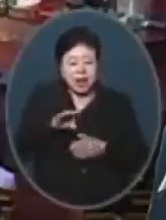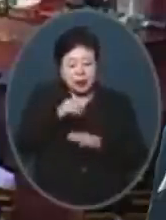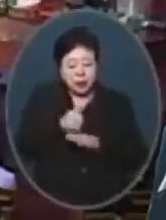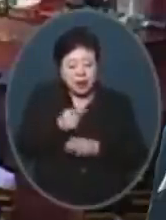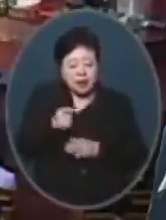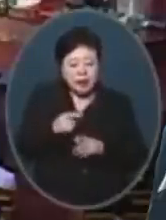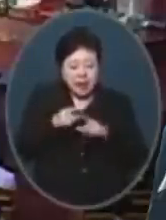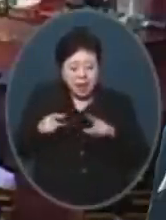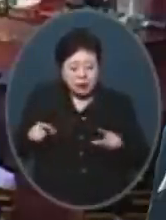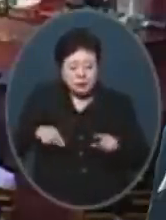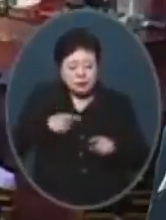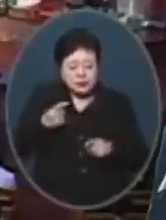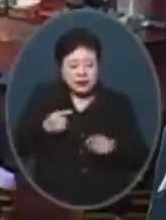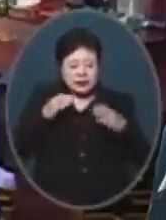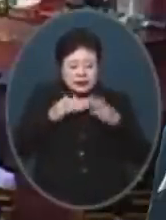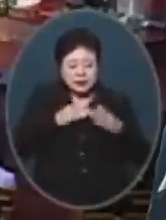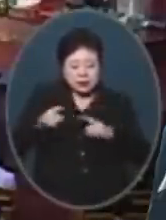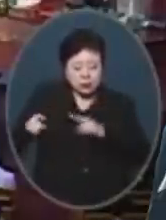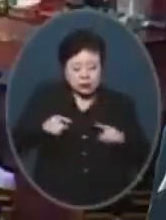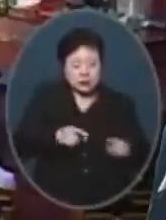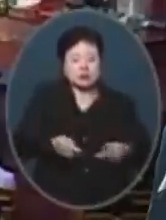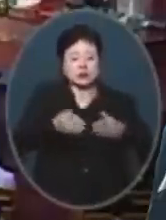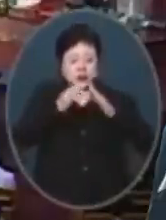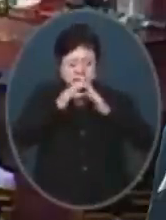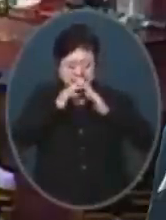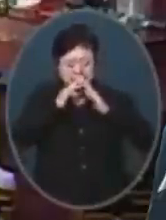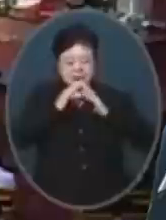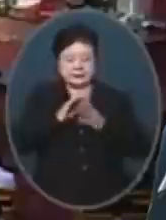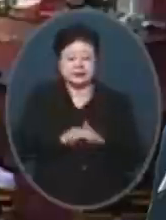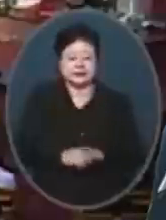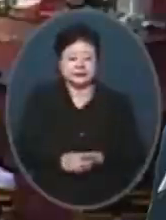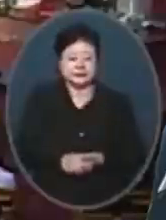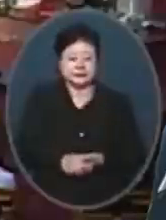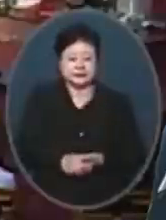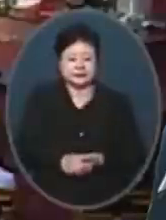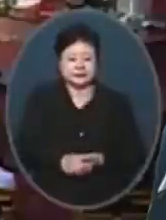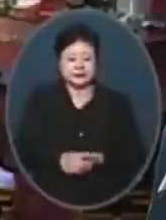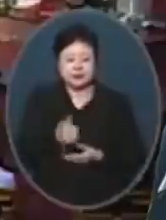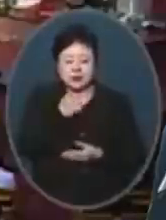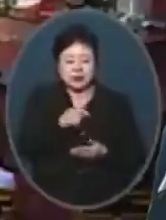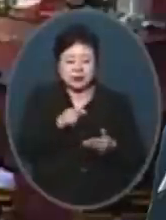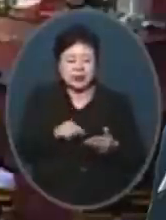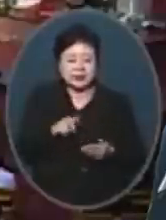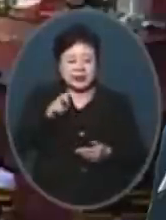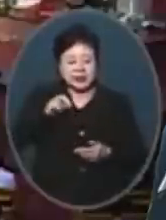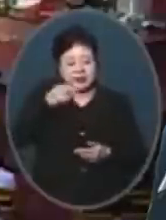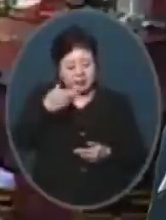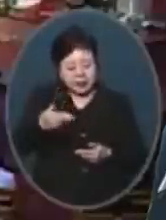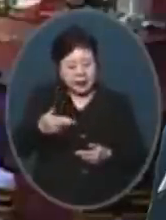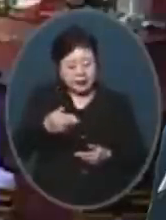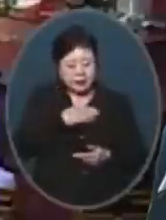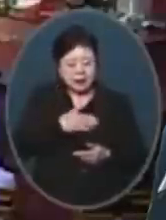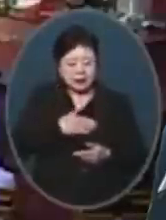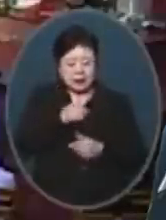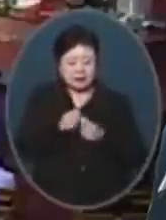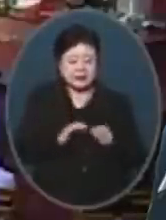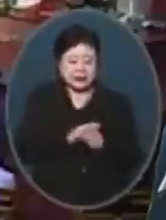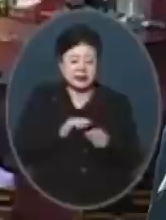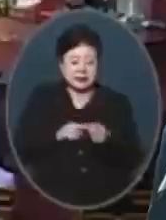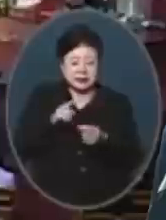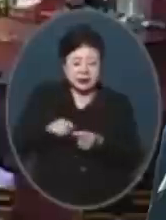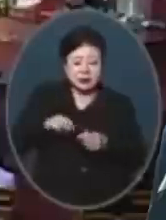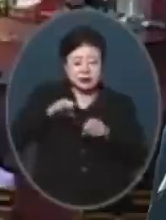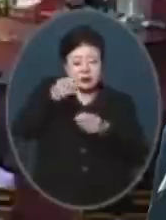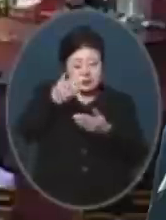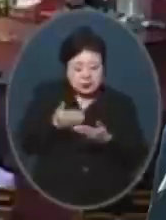그를 애굽 자기 온 집안의 통치자로 세웠다. 로마서 8장 28절에 우리가 알거니와 하나님을 사랑하는 자 곧 그